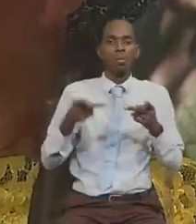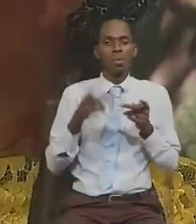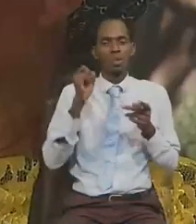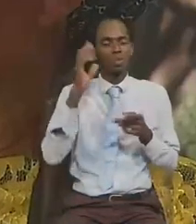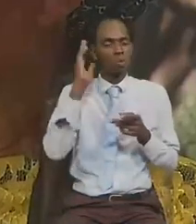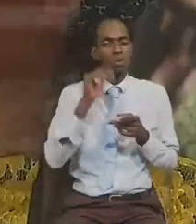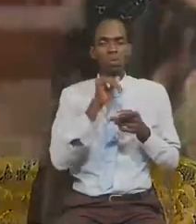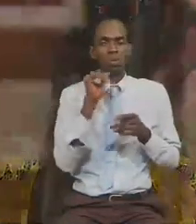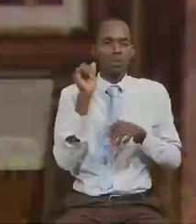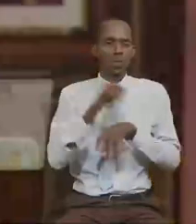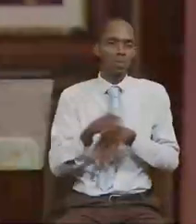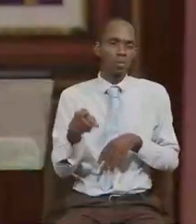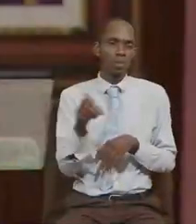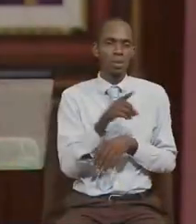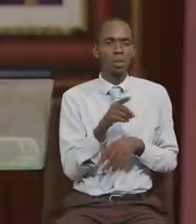C'est pourquoi